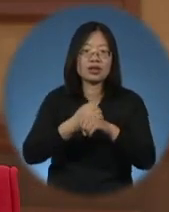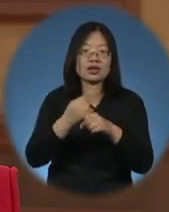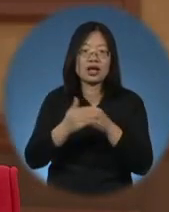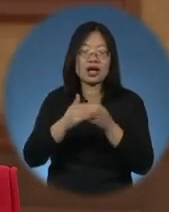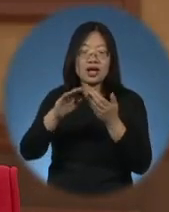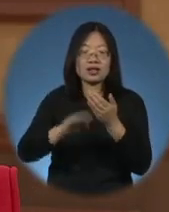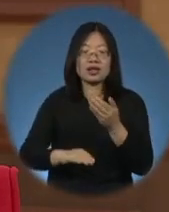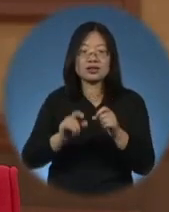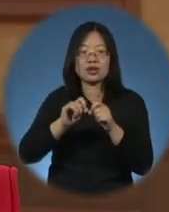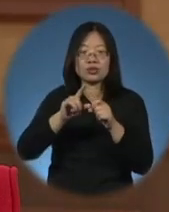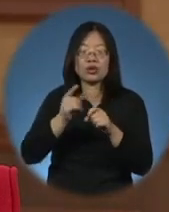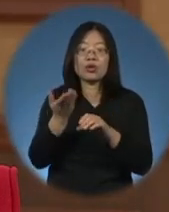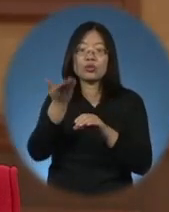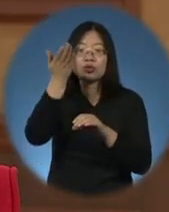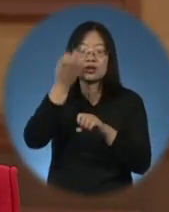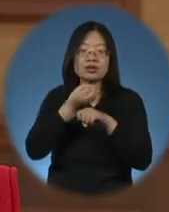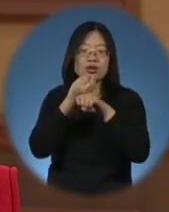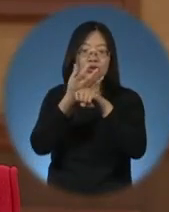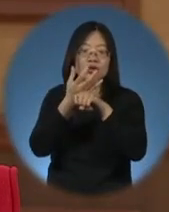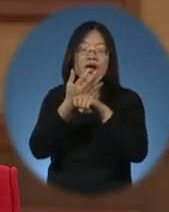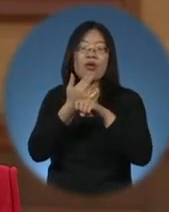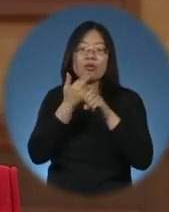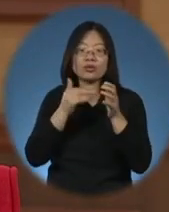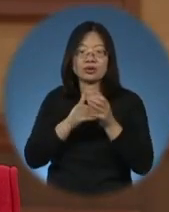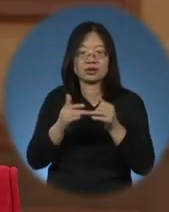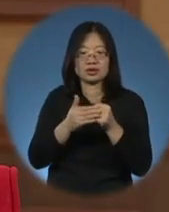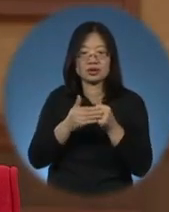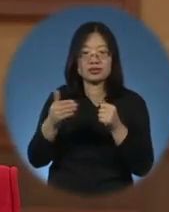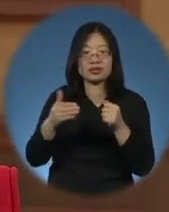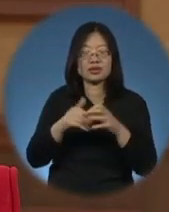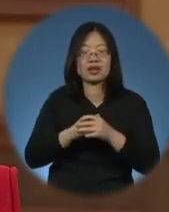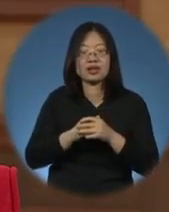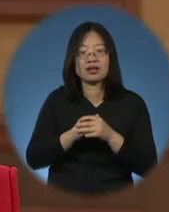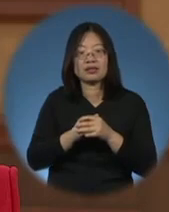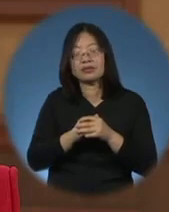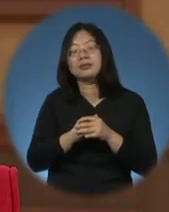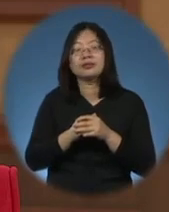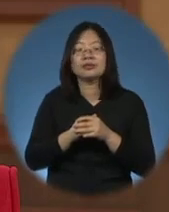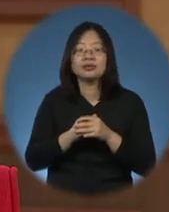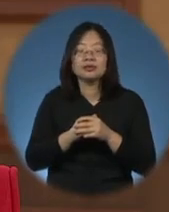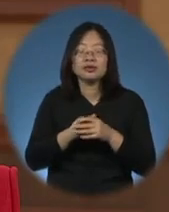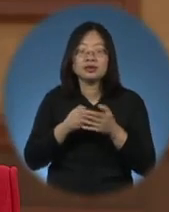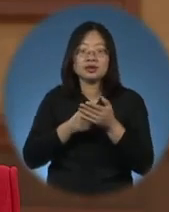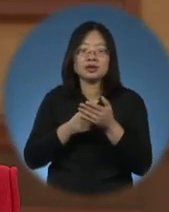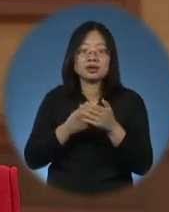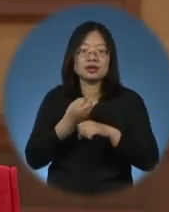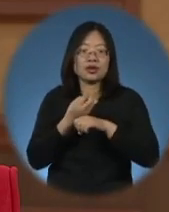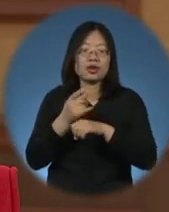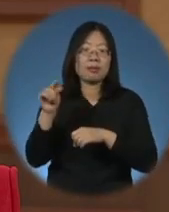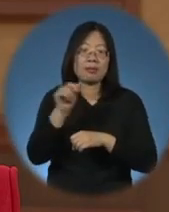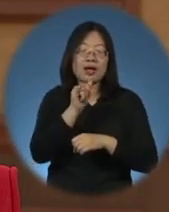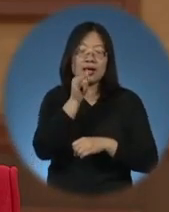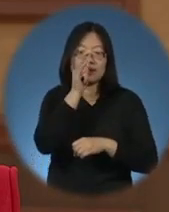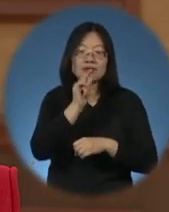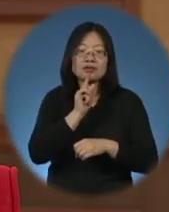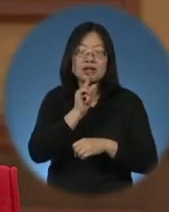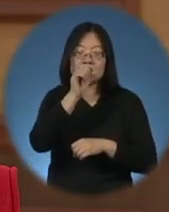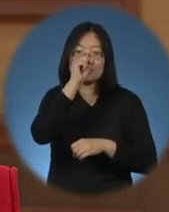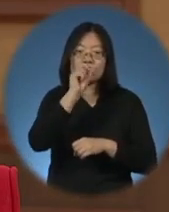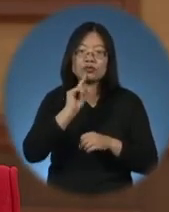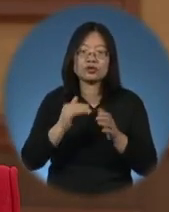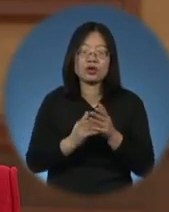갖고 있는 의견이 위로 전달되는 채널은 없으니까요. 그래서 상명하복 구조의 장점은 의견의 전달이 빠르다. 이게